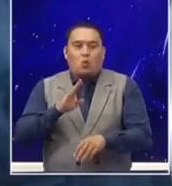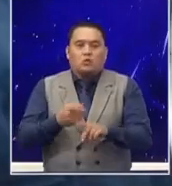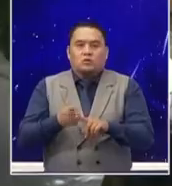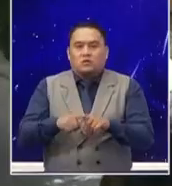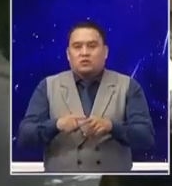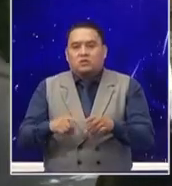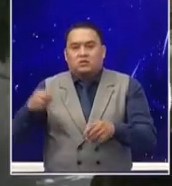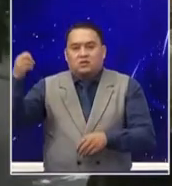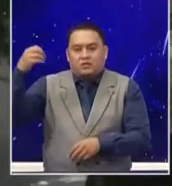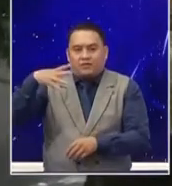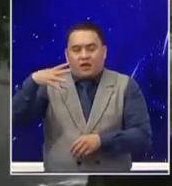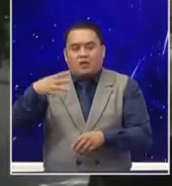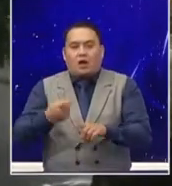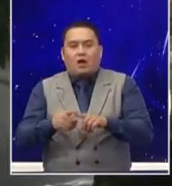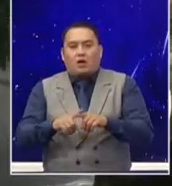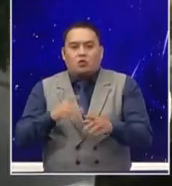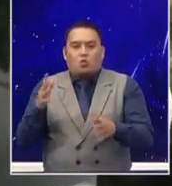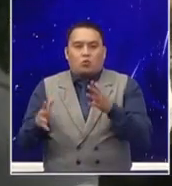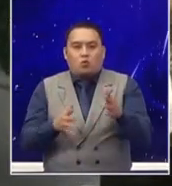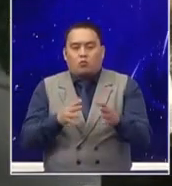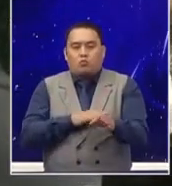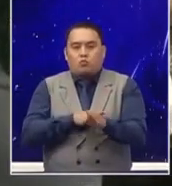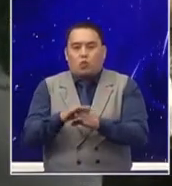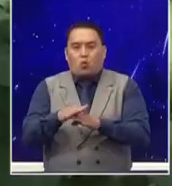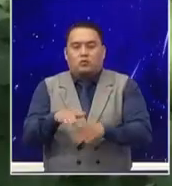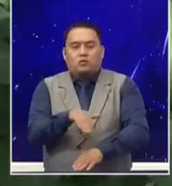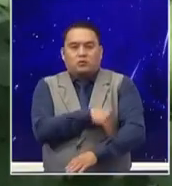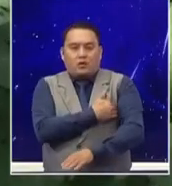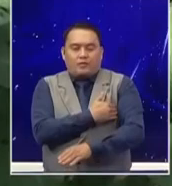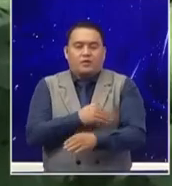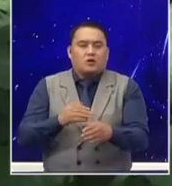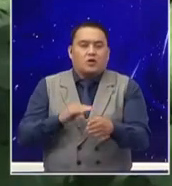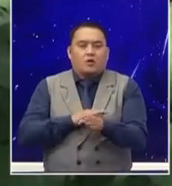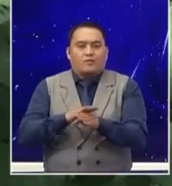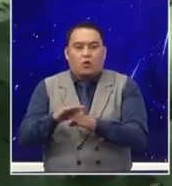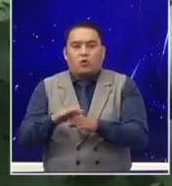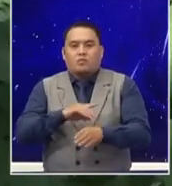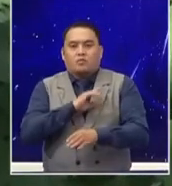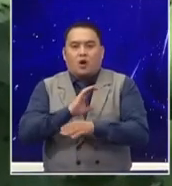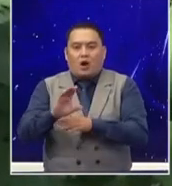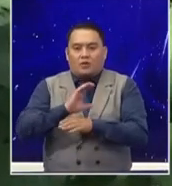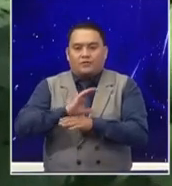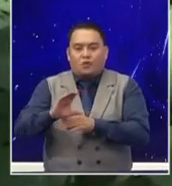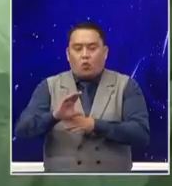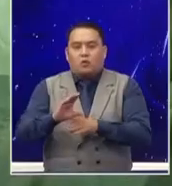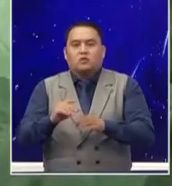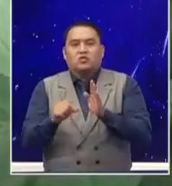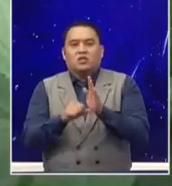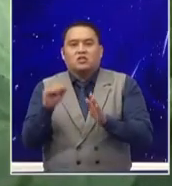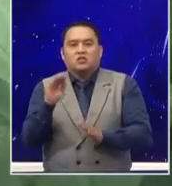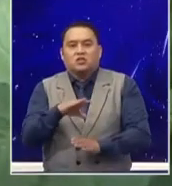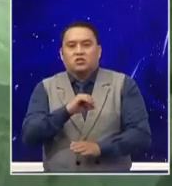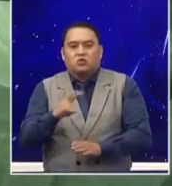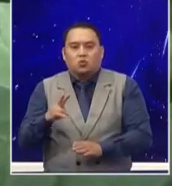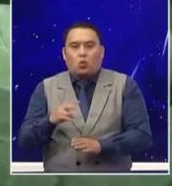системы досвета, туманообразование и полный климат-контроль. Также Даутов отметил, что производственная мощность комплекса составляет 6 тысяч